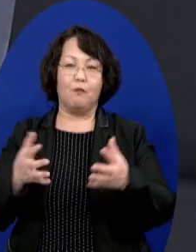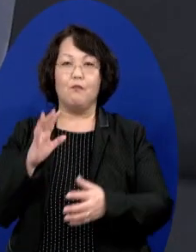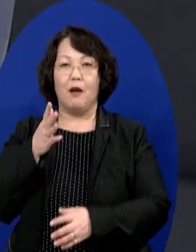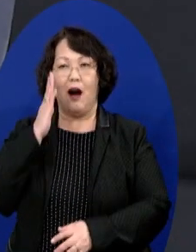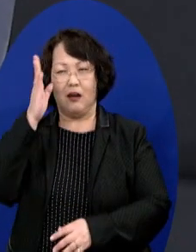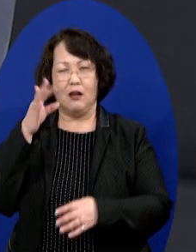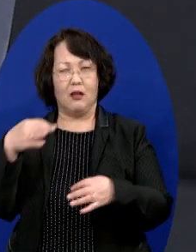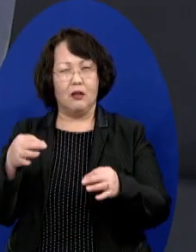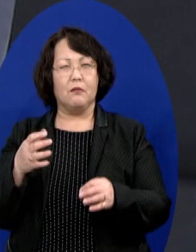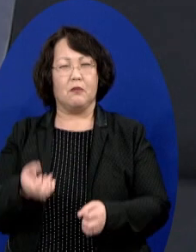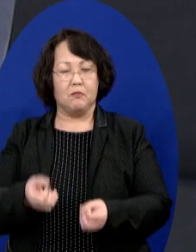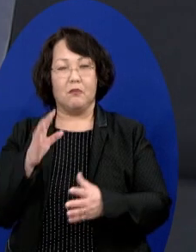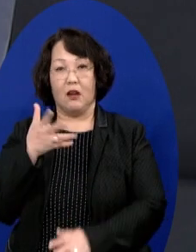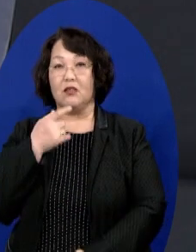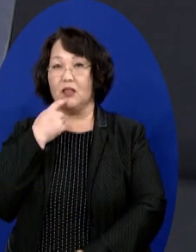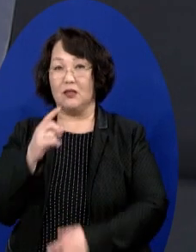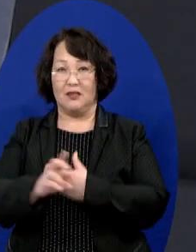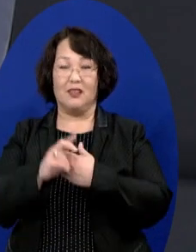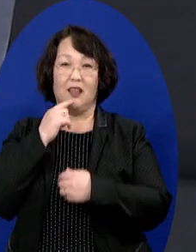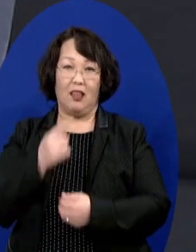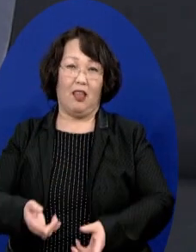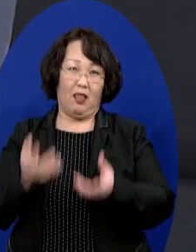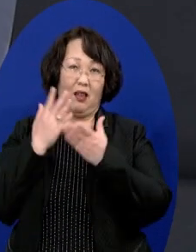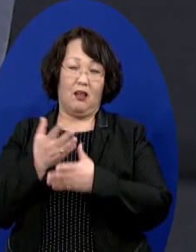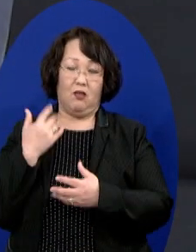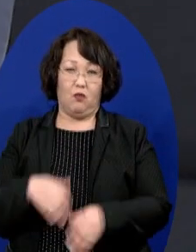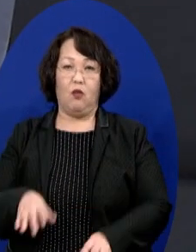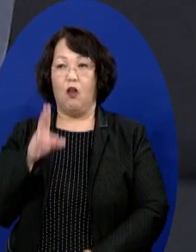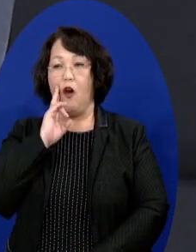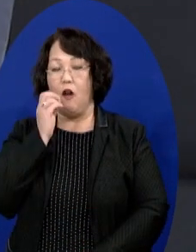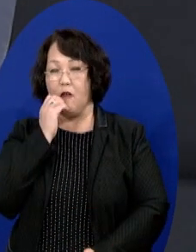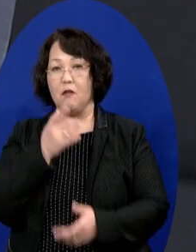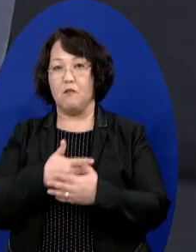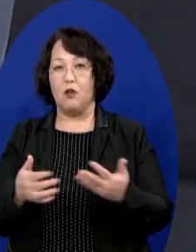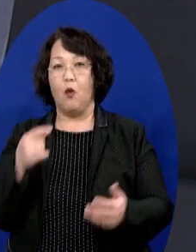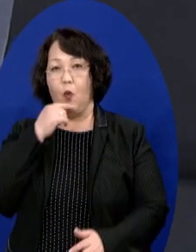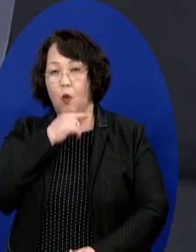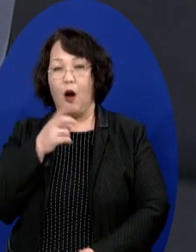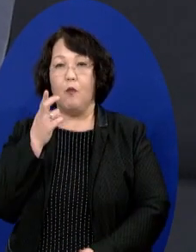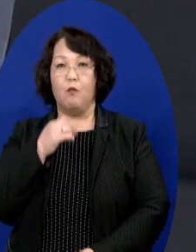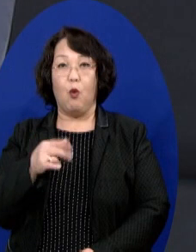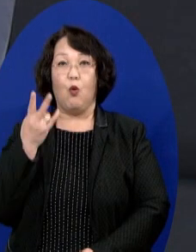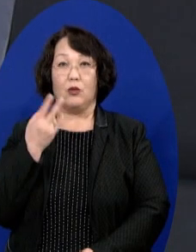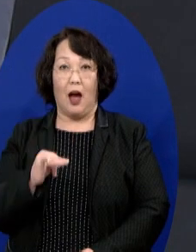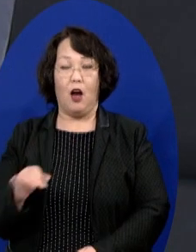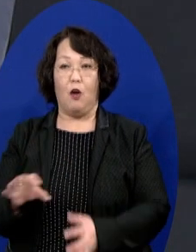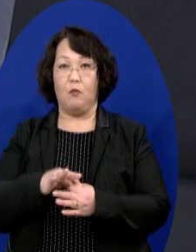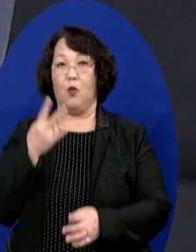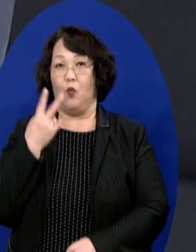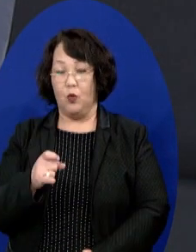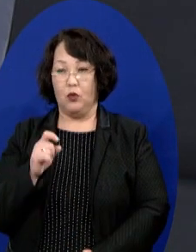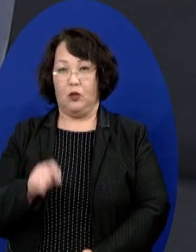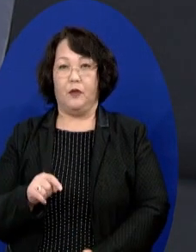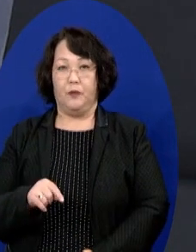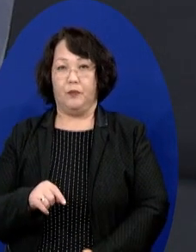байгаа. За тэгээ энэ нөхцөл байдлаа холбоотойгоор ерөөхдөө хүнсний бүтээгдэхүүний ялангуяа буудаан төрлийн бүтээгдэхүүний үн энэ жил